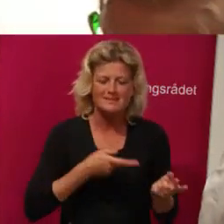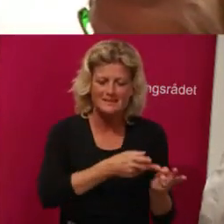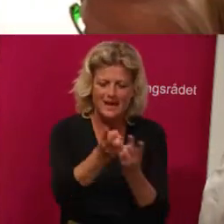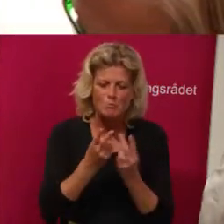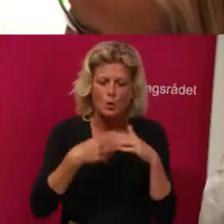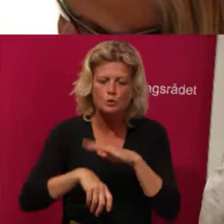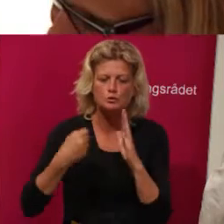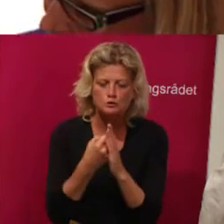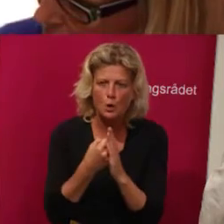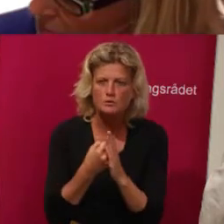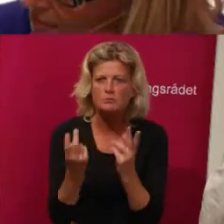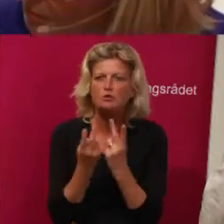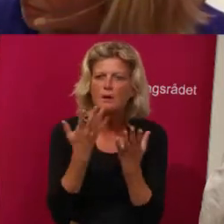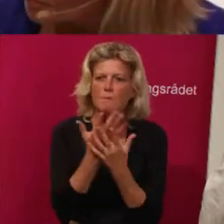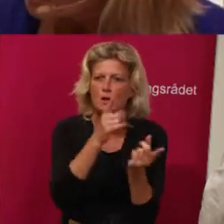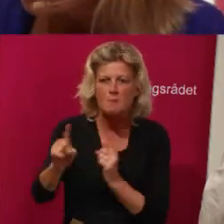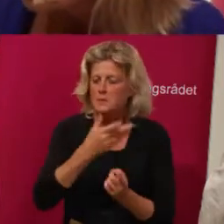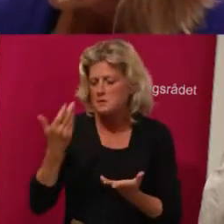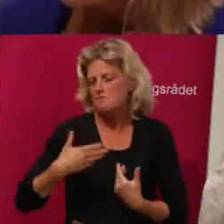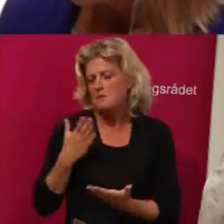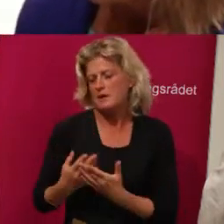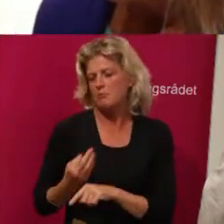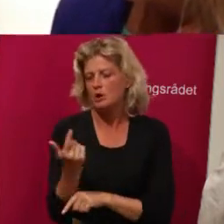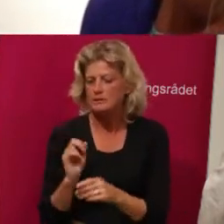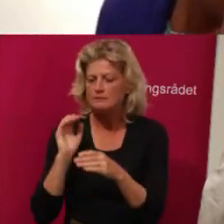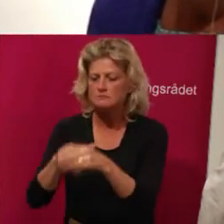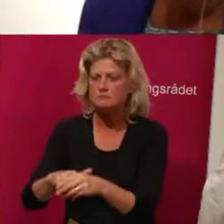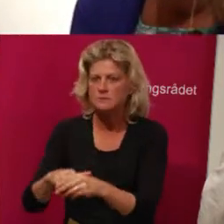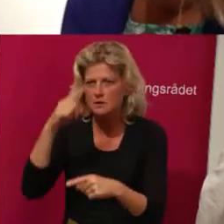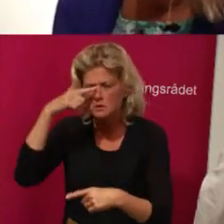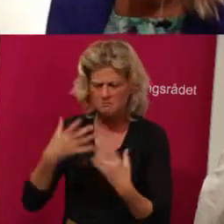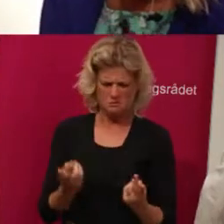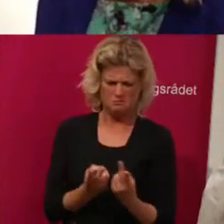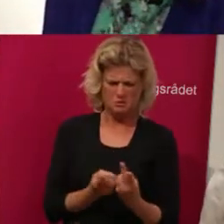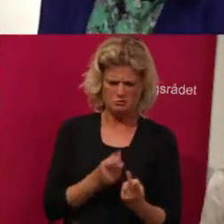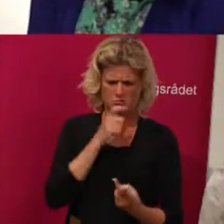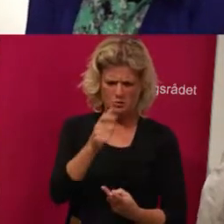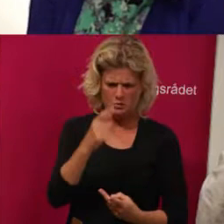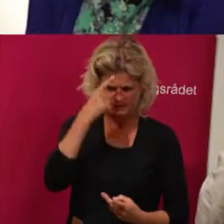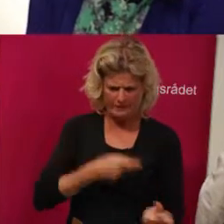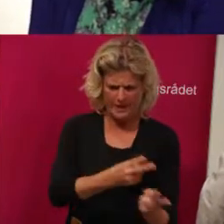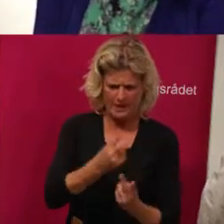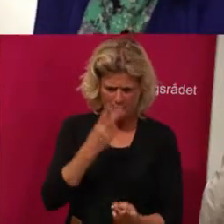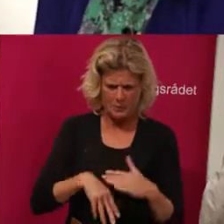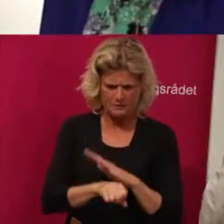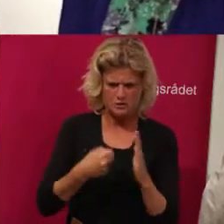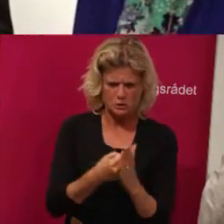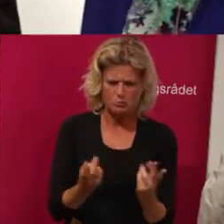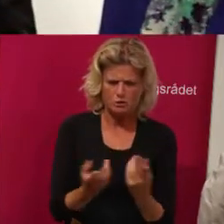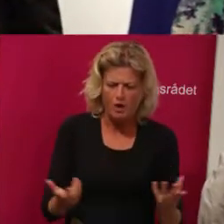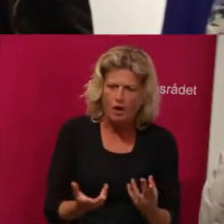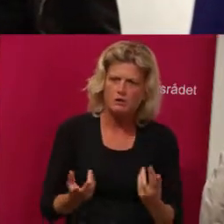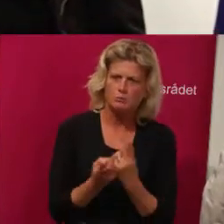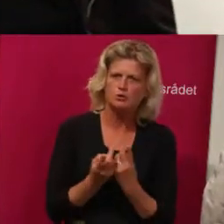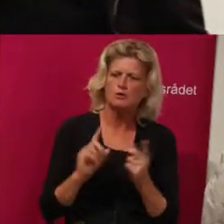utav väldigt många människor som inte får den möjligheten att komma in. Och vad betyder demokratiskt underskott? Ja, vad men färre alltså? Personer som